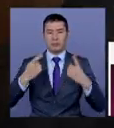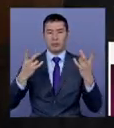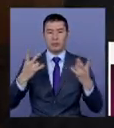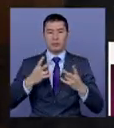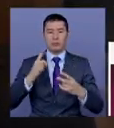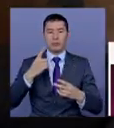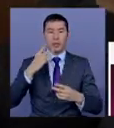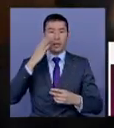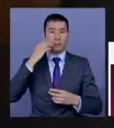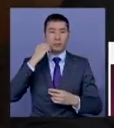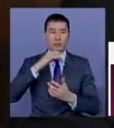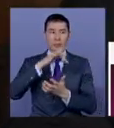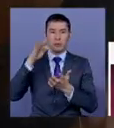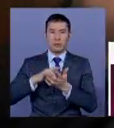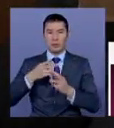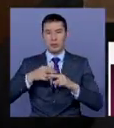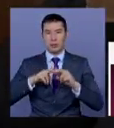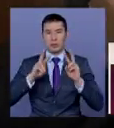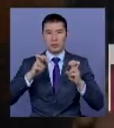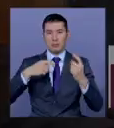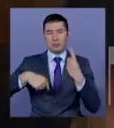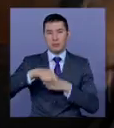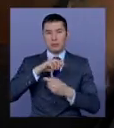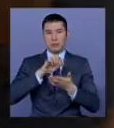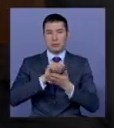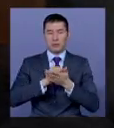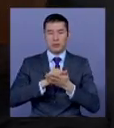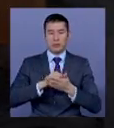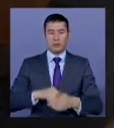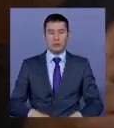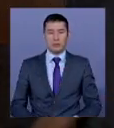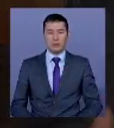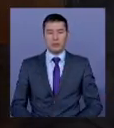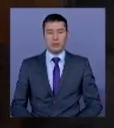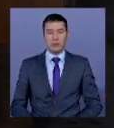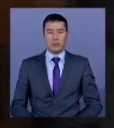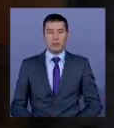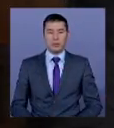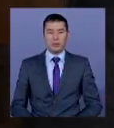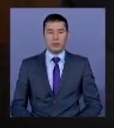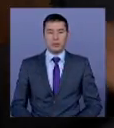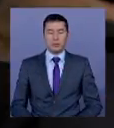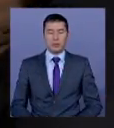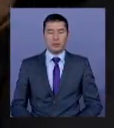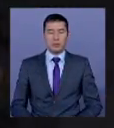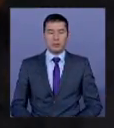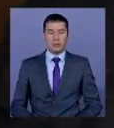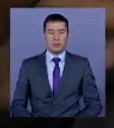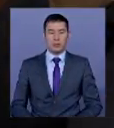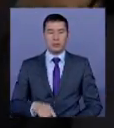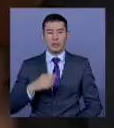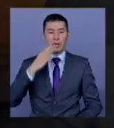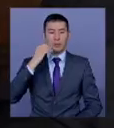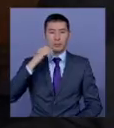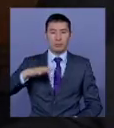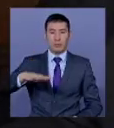кіші кәсіпкерлердің орталығы. Алматының мысалға деңгейі, мына кәсіпкерліктің деңгейі мысалға өте жоғары, және